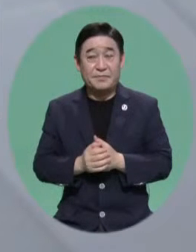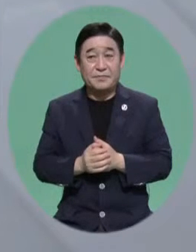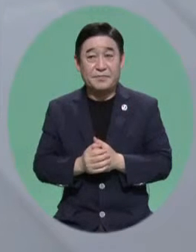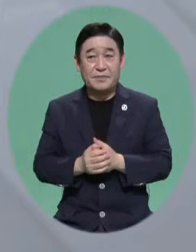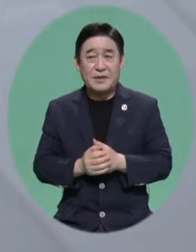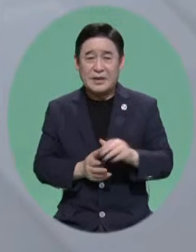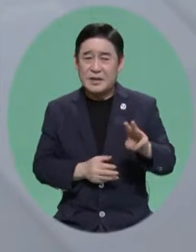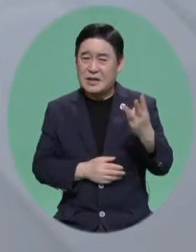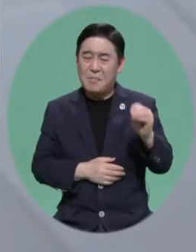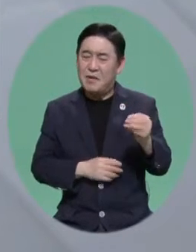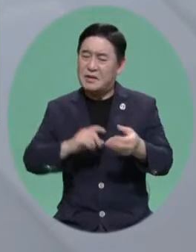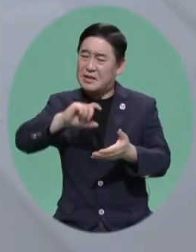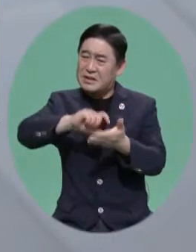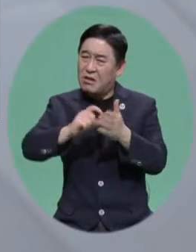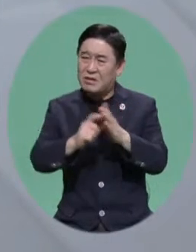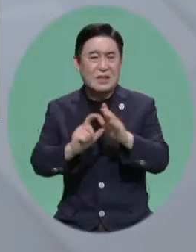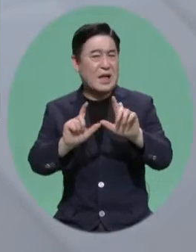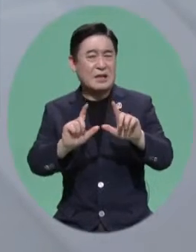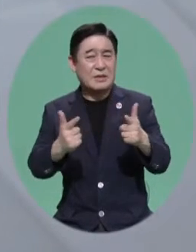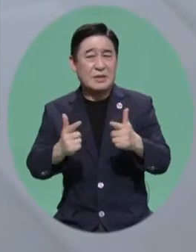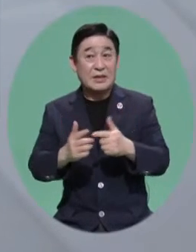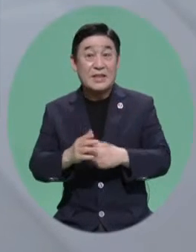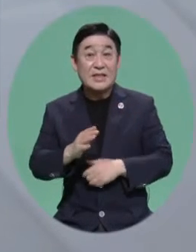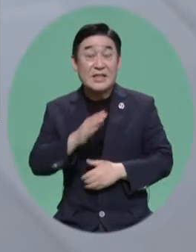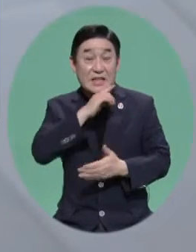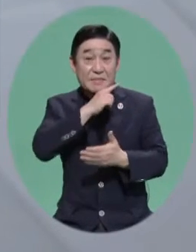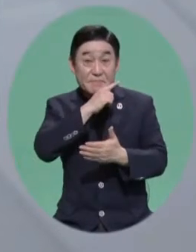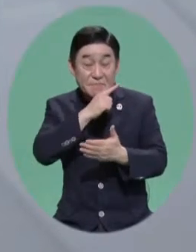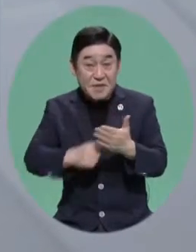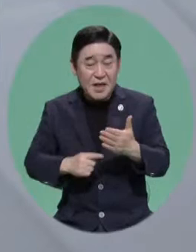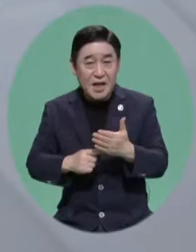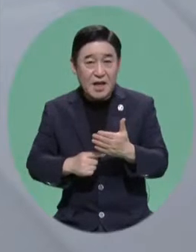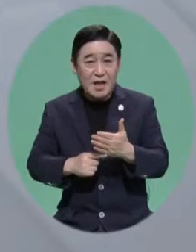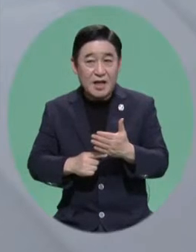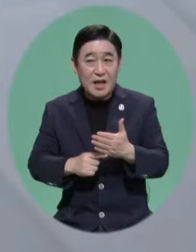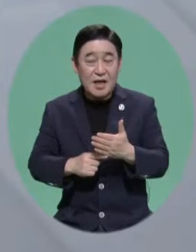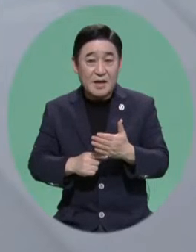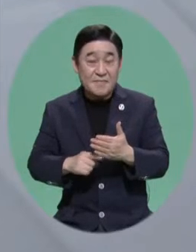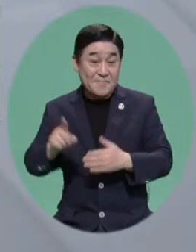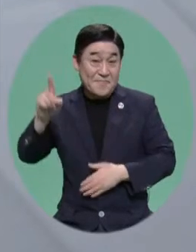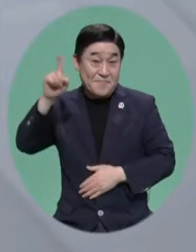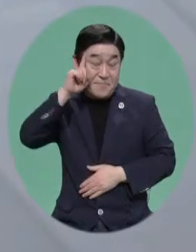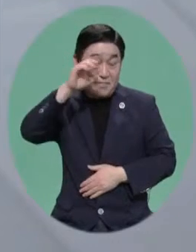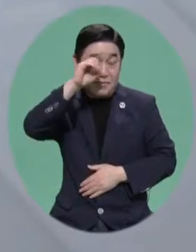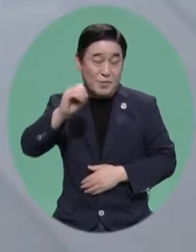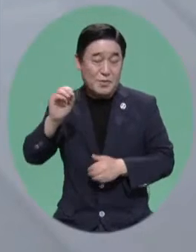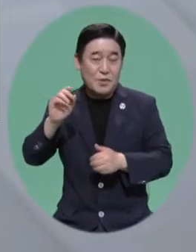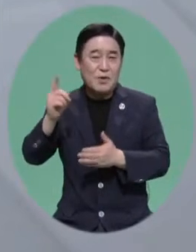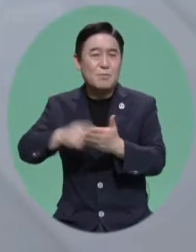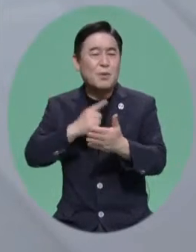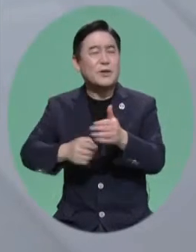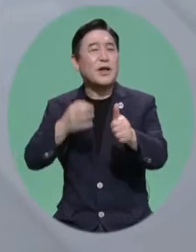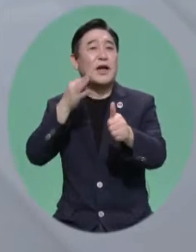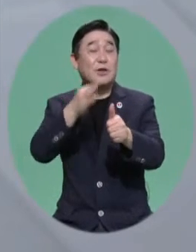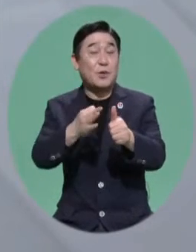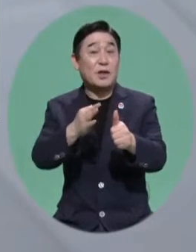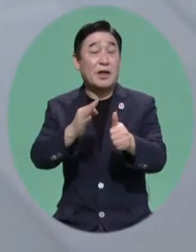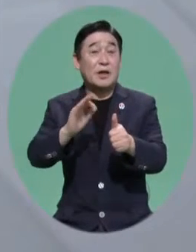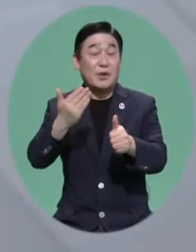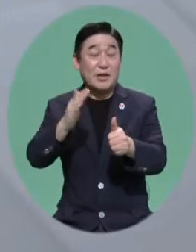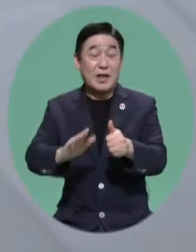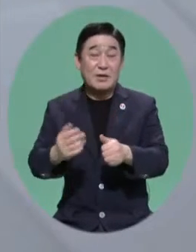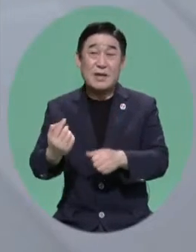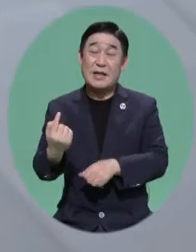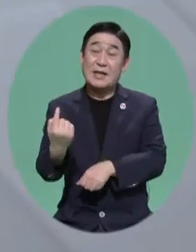300만원은 전 적절하지 않고 실 피해를 보상해야 된다 고 주장을 일관되게 작년 여름부터 해온